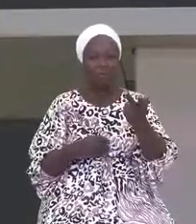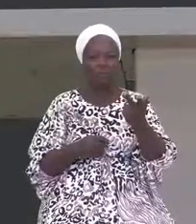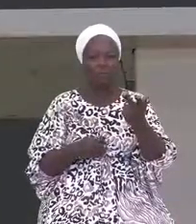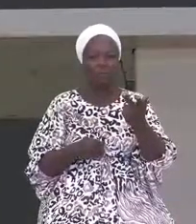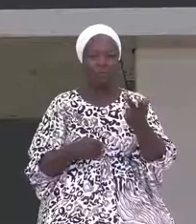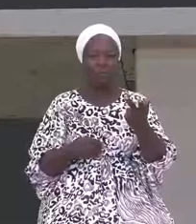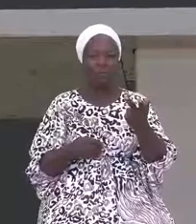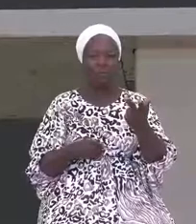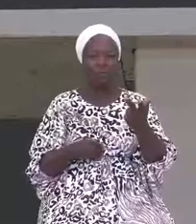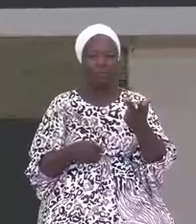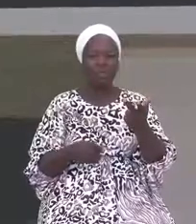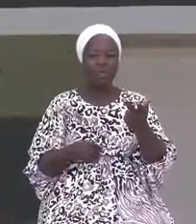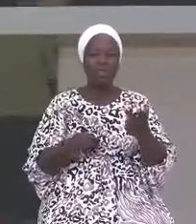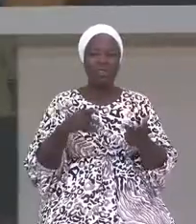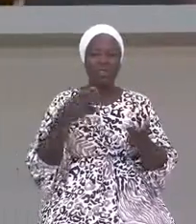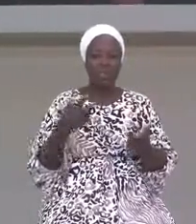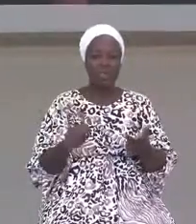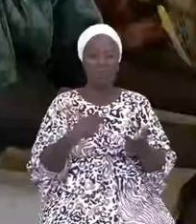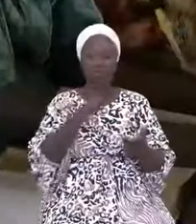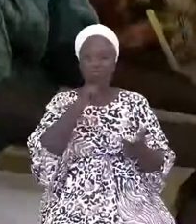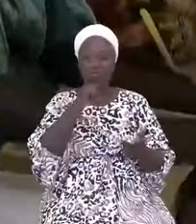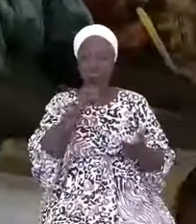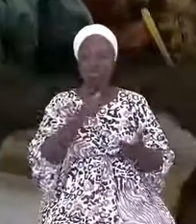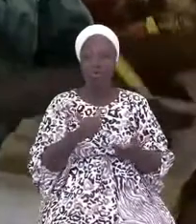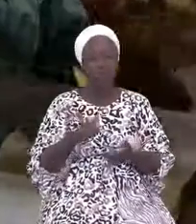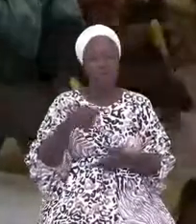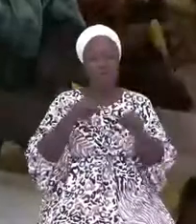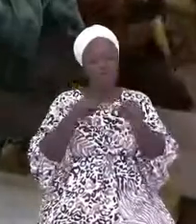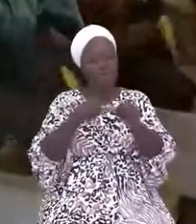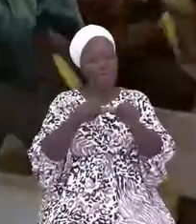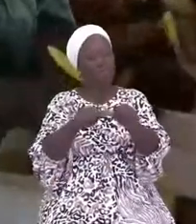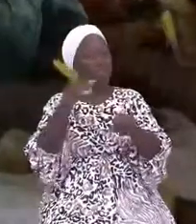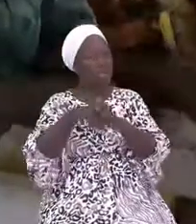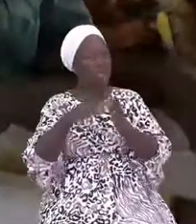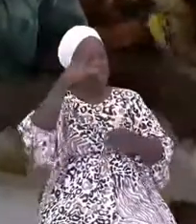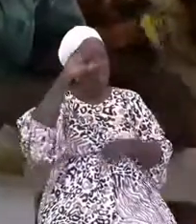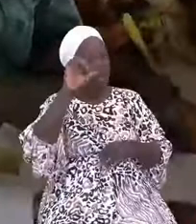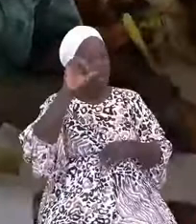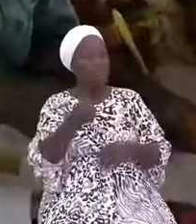c'est l'inconsistance de l'homme dans son auto-recommandation.